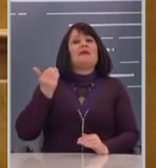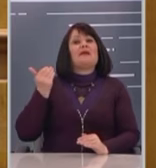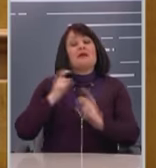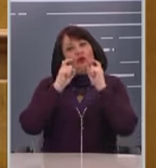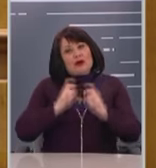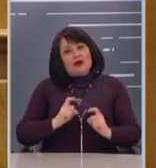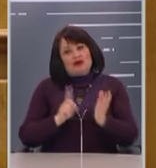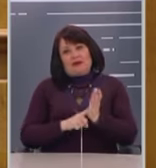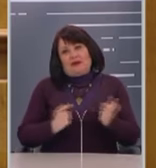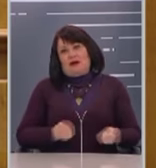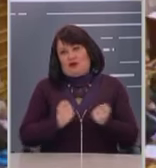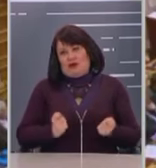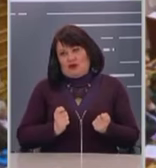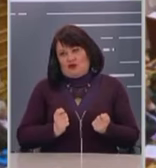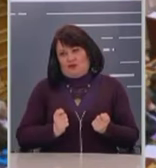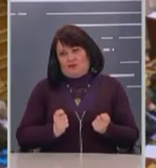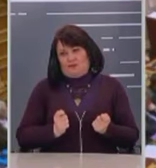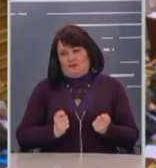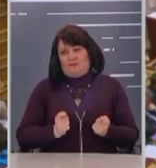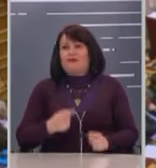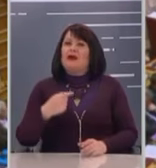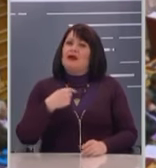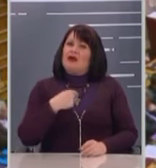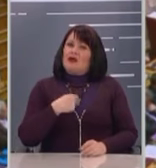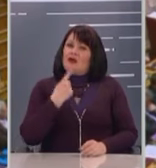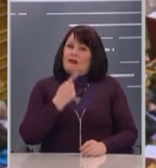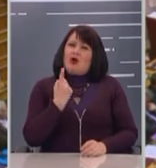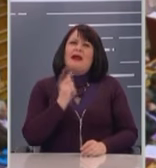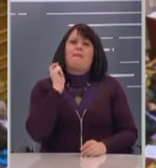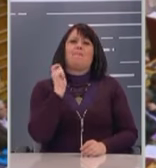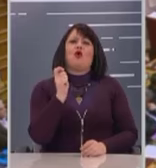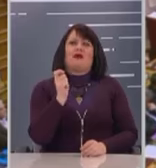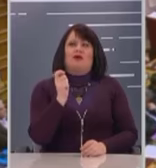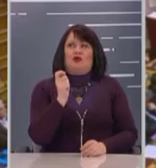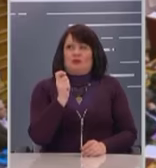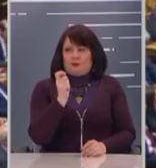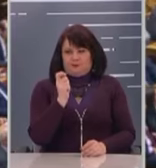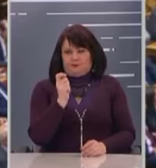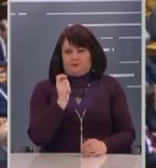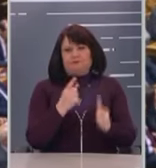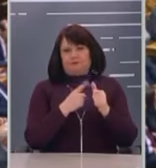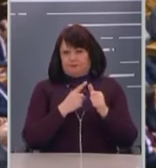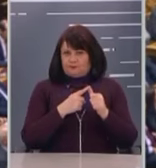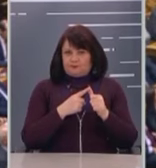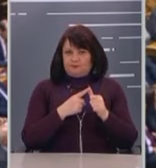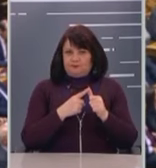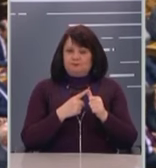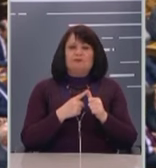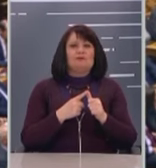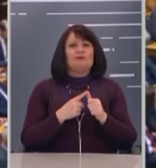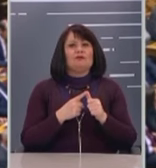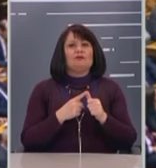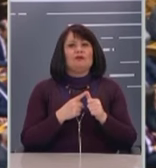να το κάνουν. Θέλω όμως να κάνω ένα πολιτικό σχόλιο εδώ. Πρώτον, η άποψη